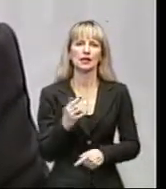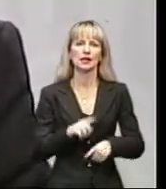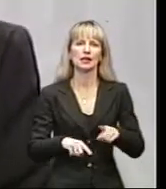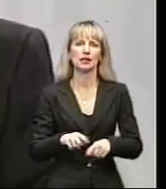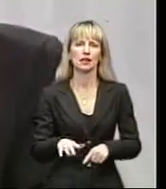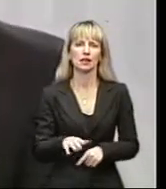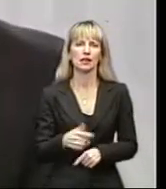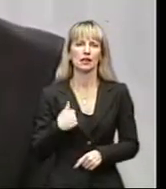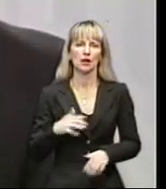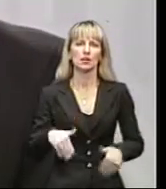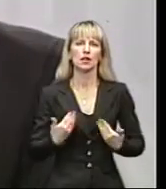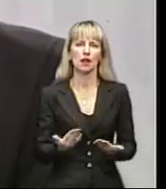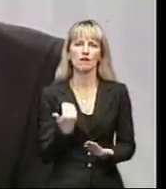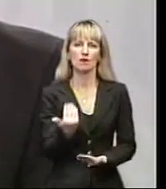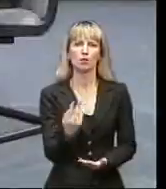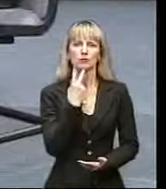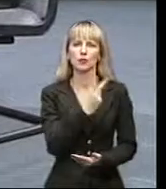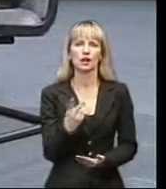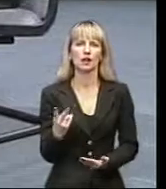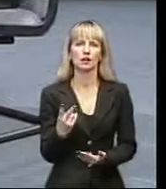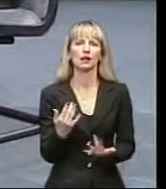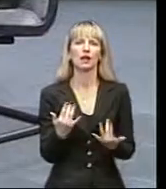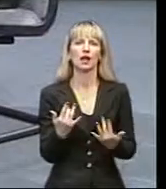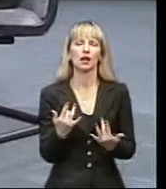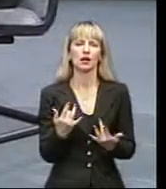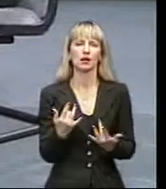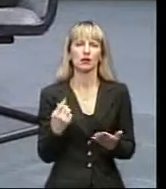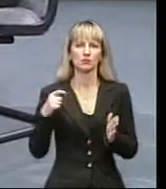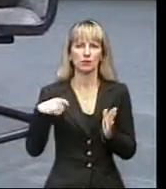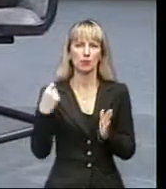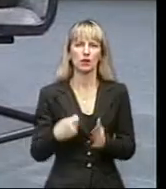І я пропоную вам переглянути декілька фрагментів.